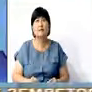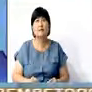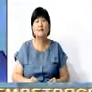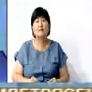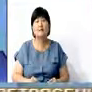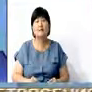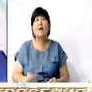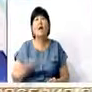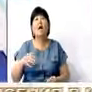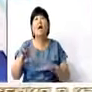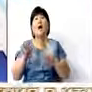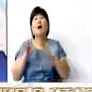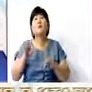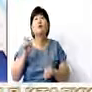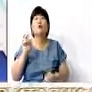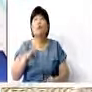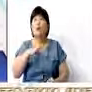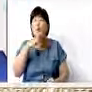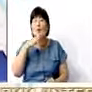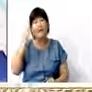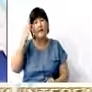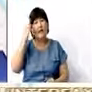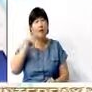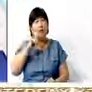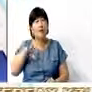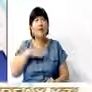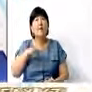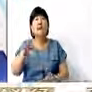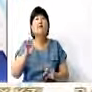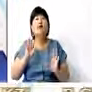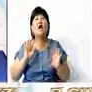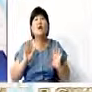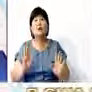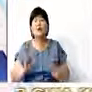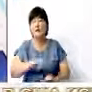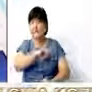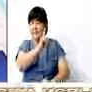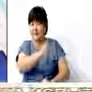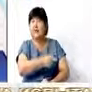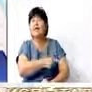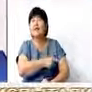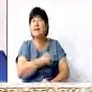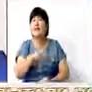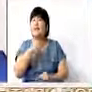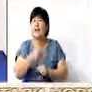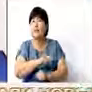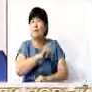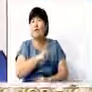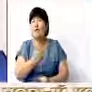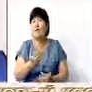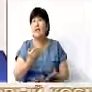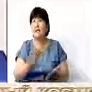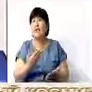На отборочные туры пришли очень много талантливых молодежи. Мы взяли только сильнейших из самых сильнейших. Если же